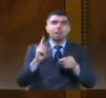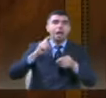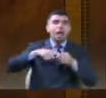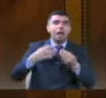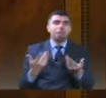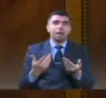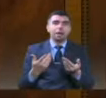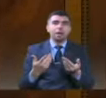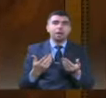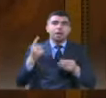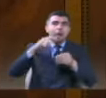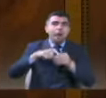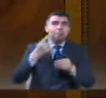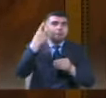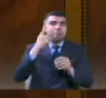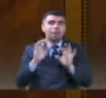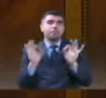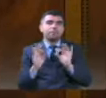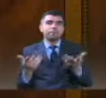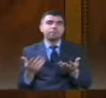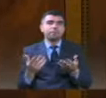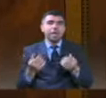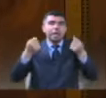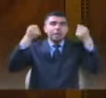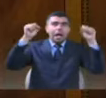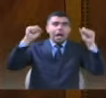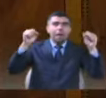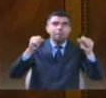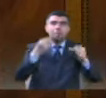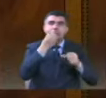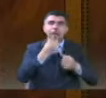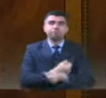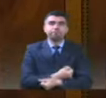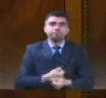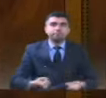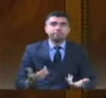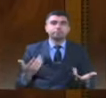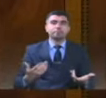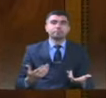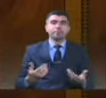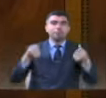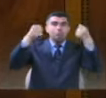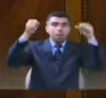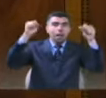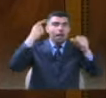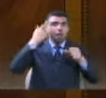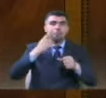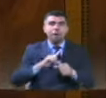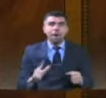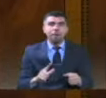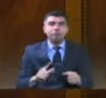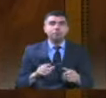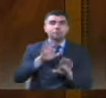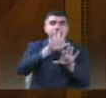ما عندهاش النقابه، ما كتعرفش شنو هو الاضراب عن الطعام، ما كتعرفش شنو هو الاحتجاج، ما كتعرفش شنو هو